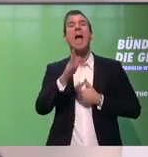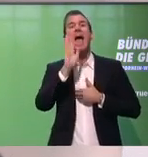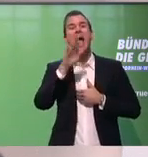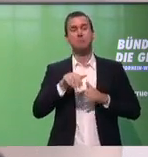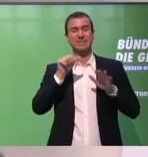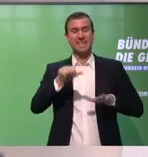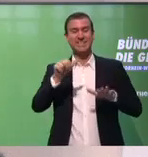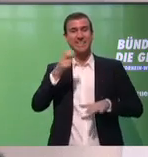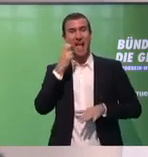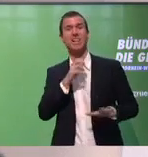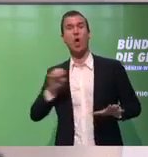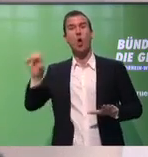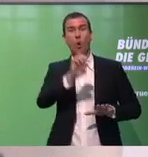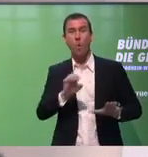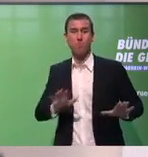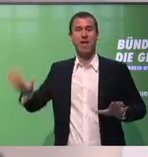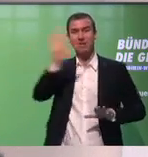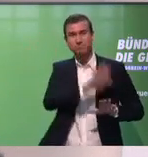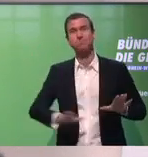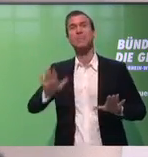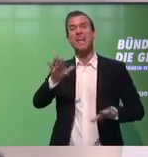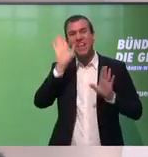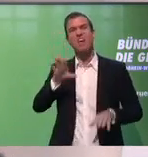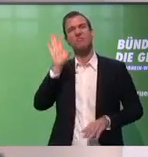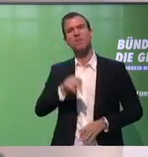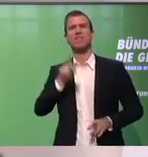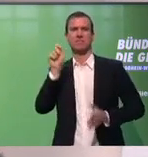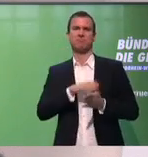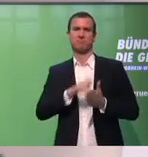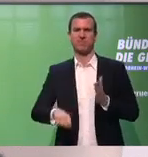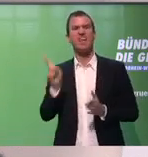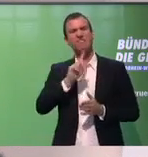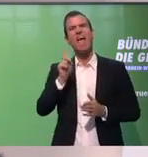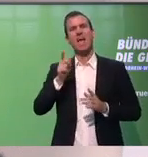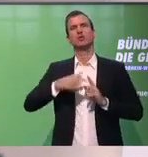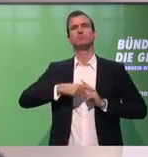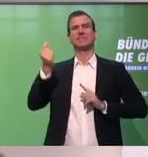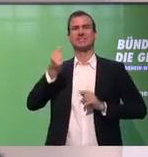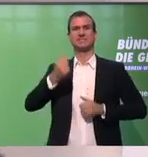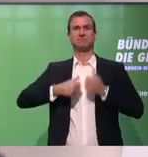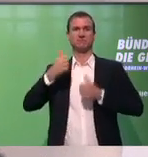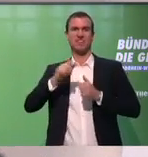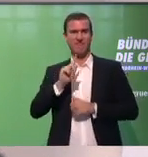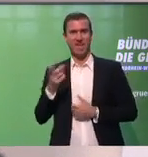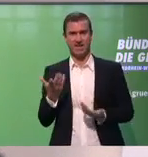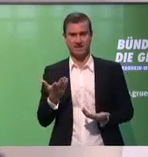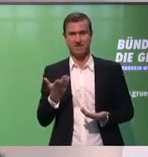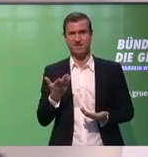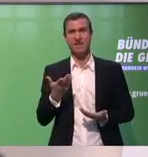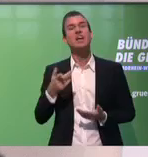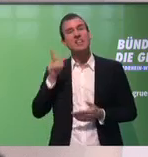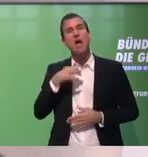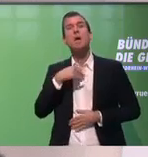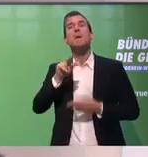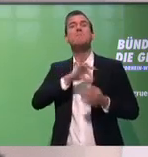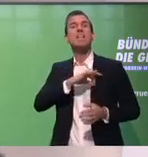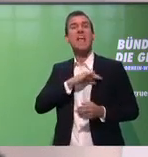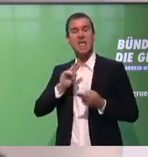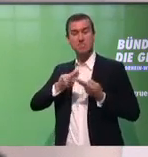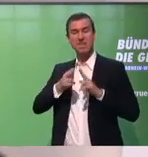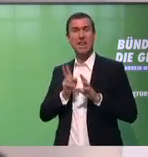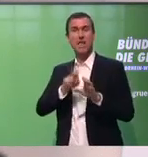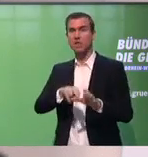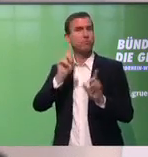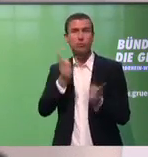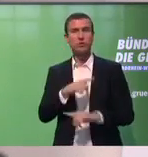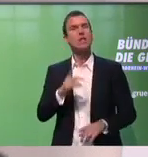16 können mitbestimmen, wer das europäische Spitzenduo ist. Die müssen dafür noch nicht mal Parteimitglied sein, sondern müssen einfach nur sagen, sie